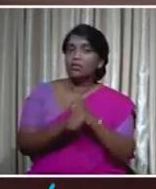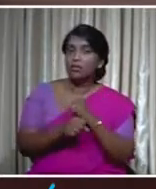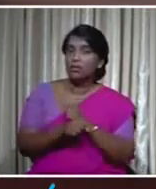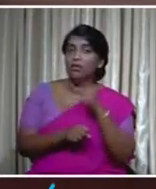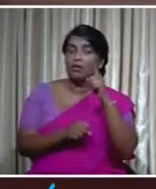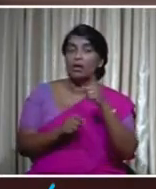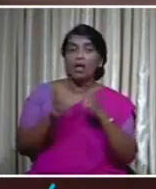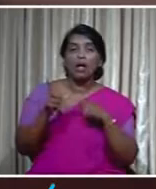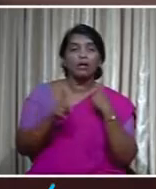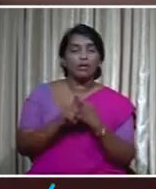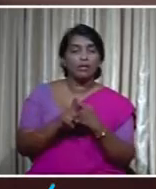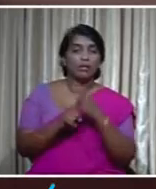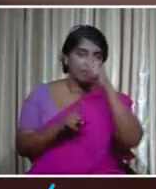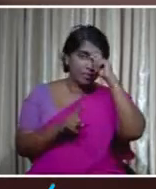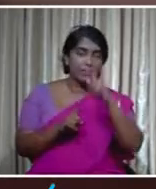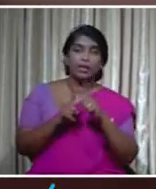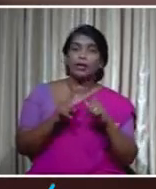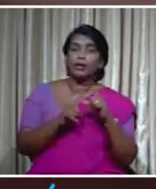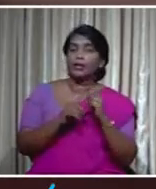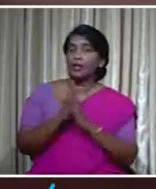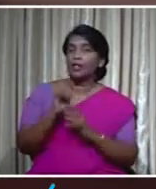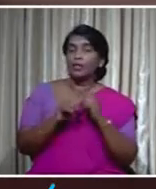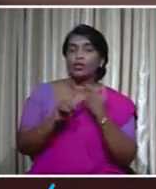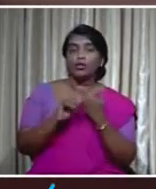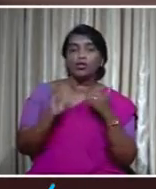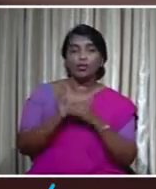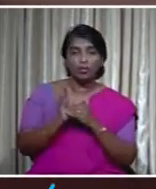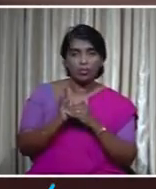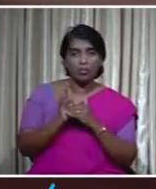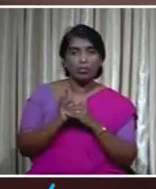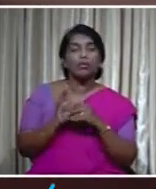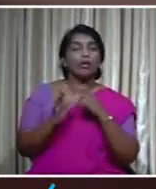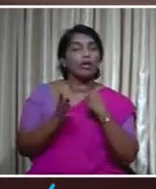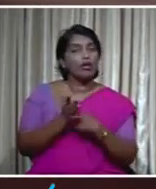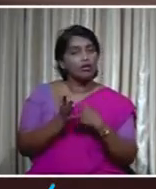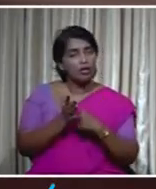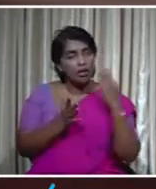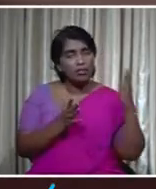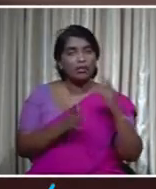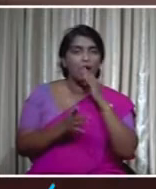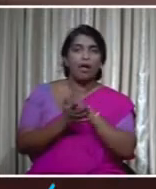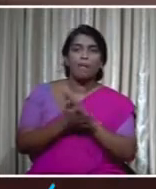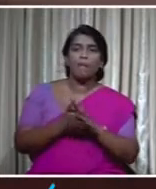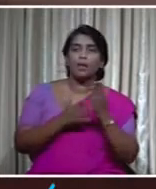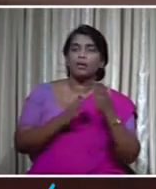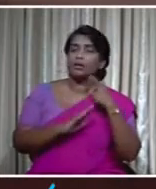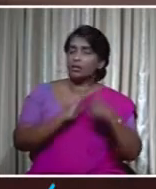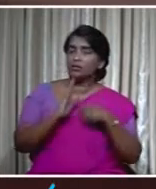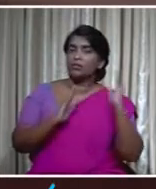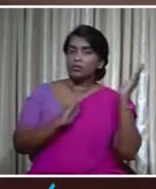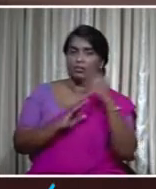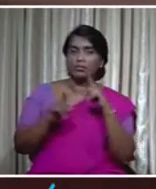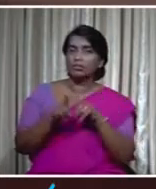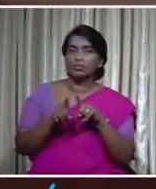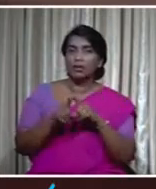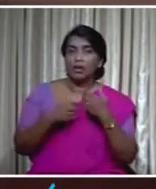ඔබතුමාගේ අකිල විරාජ් කාර්යවස මහත්තයා අධ්‍යාපන ඇමති ඉන්න කුලියපිටියෙත් වෙනවා. මේක රොයල් එකෙත් වෙනවා. මේක හම්බන්තොටත් වෙනවා. මේ රටේම වෙනවා. ඒ නිසා මේක